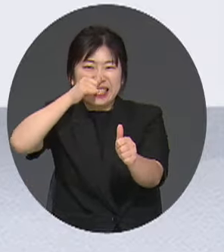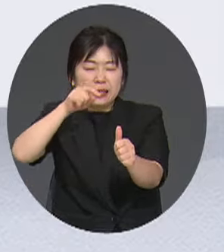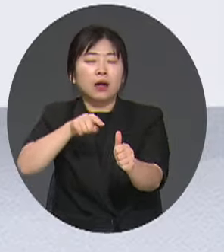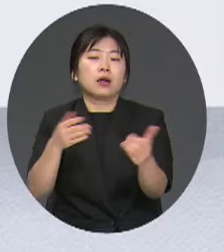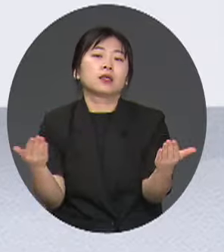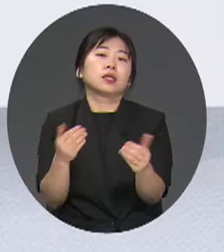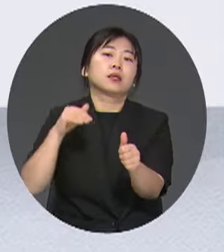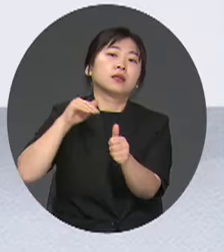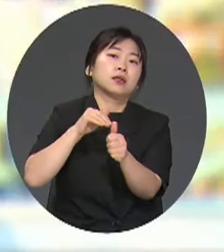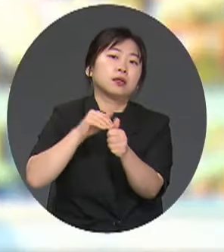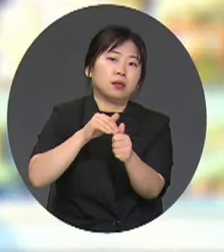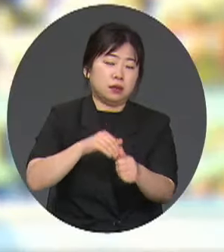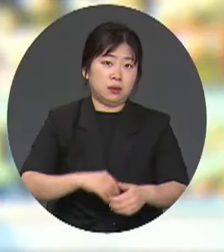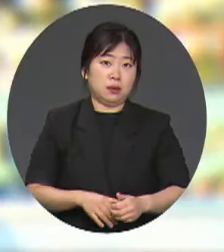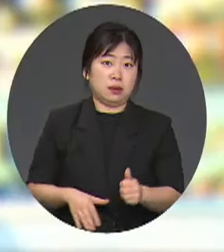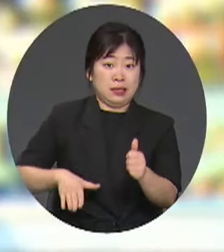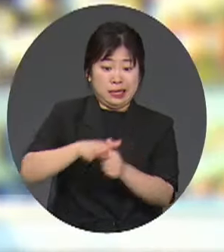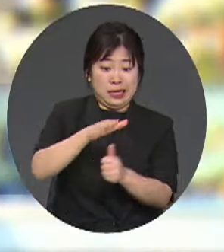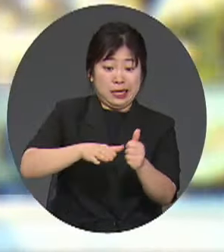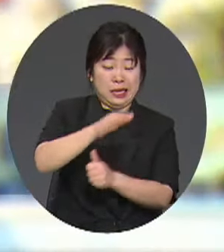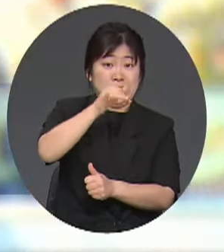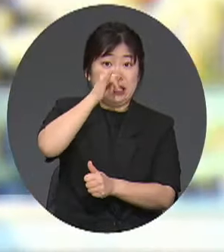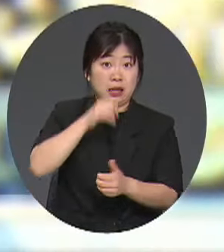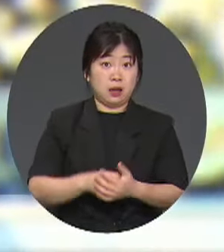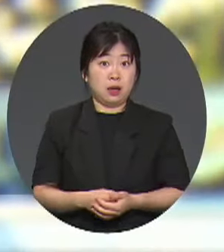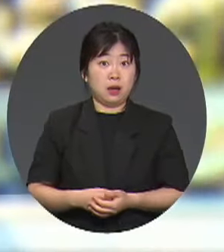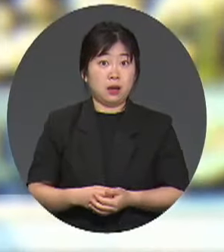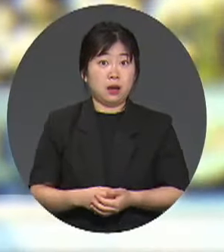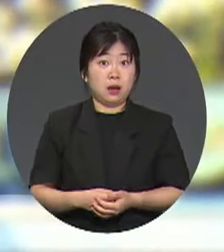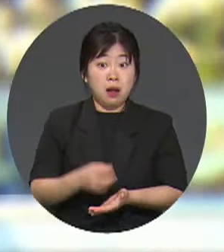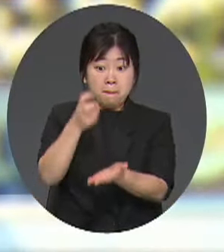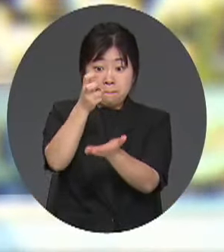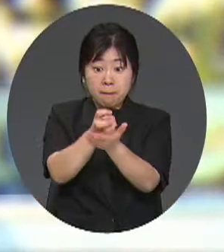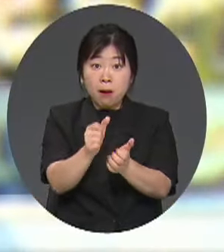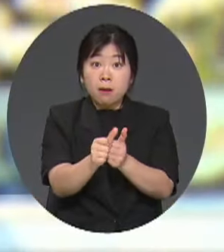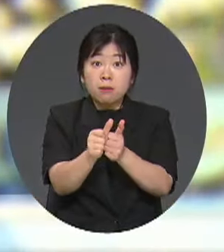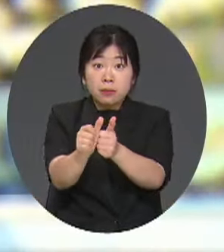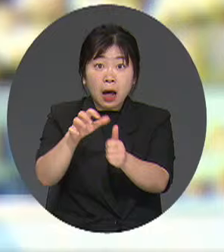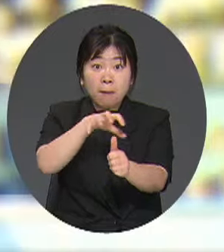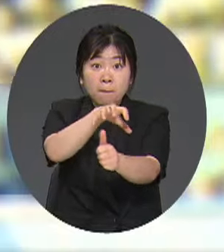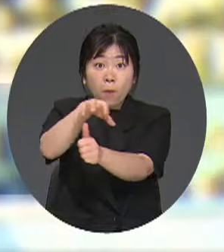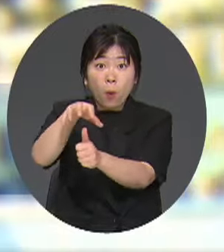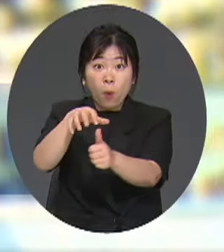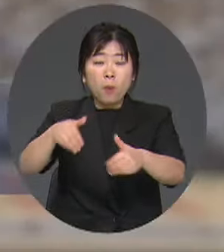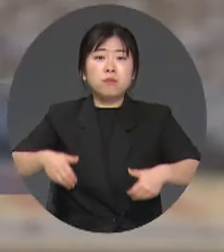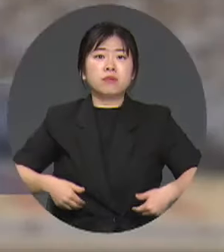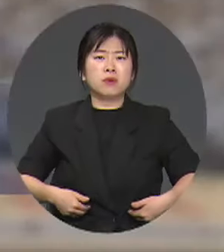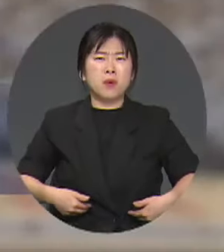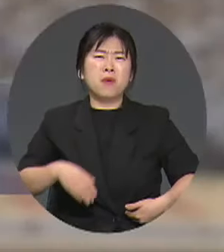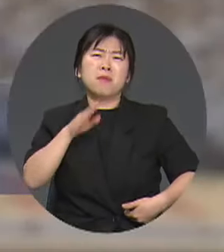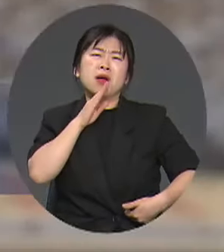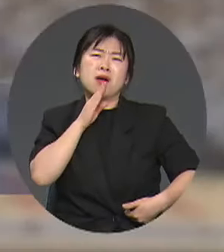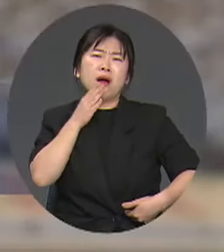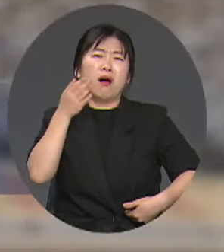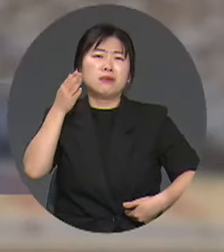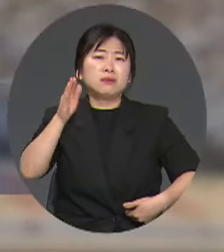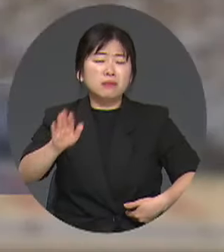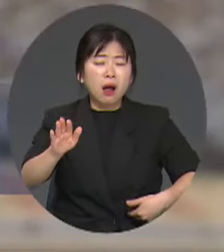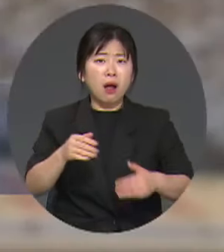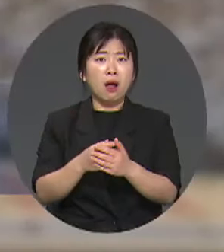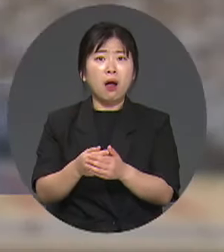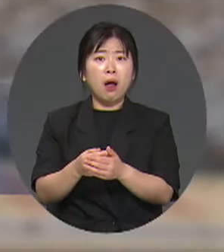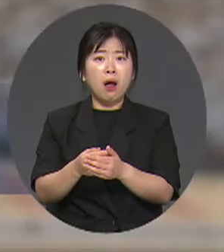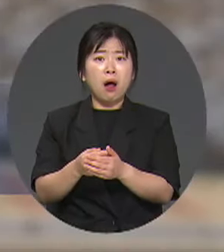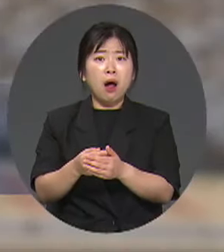규정하고 있습니다. 법에 의해서 신고자에 대한 보호를 받고 이에 대한 벌칙 조항이 있어서 처벌을 받을 수 있는 근거가